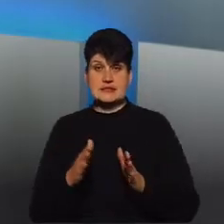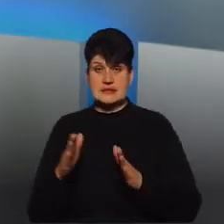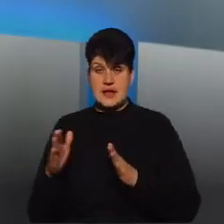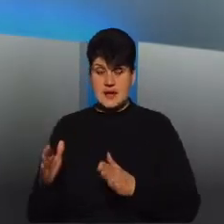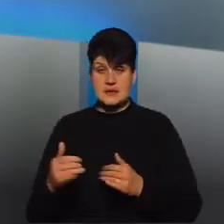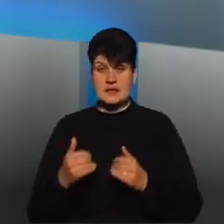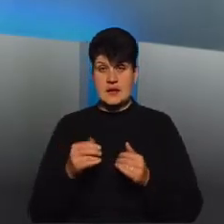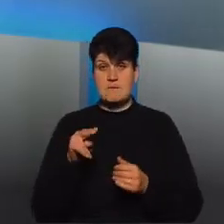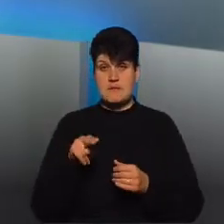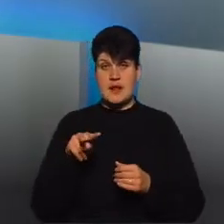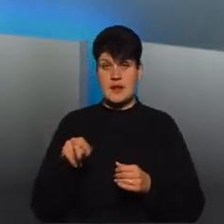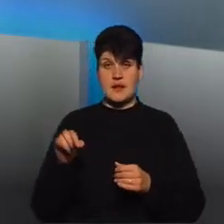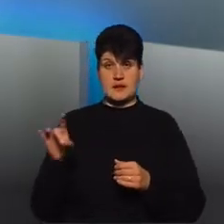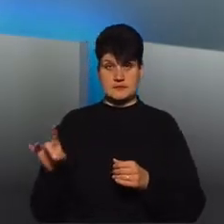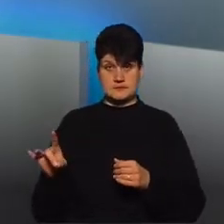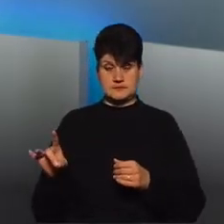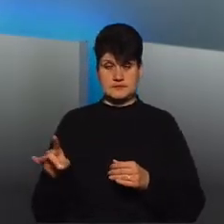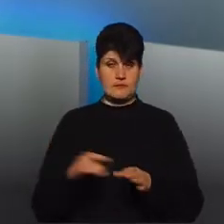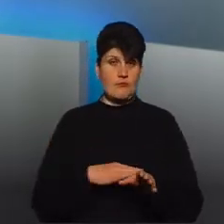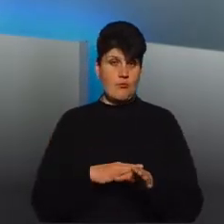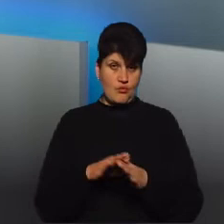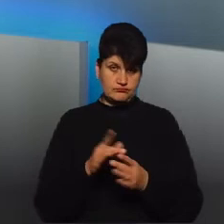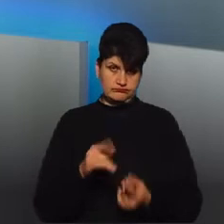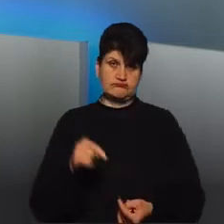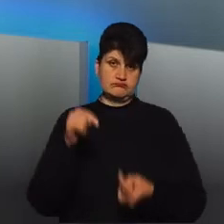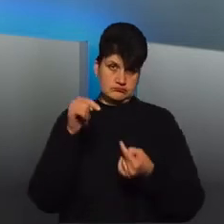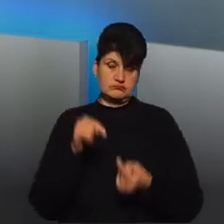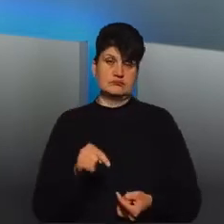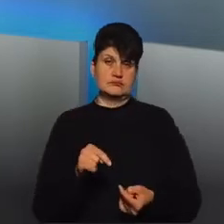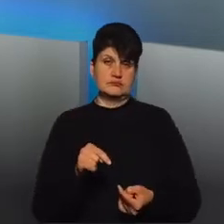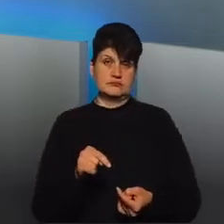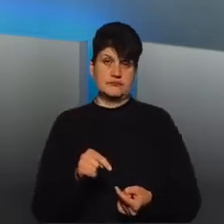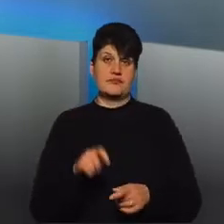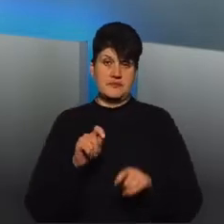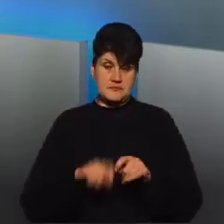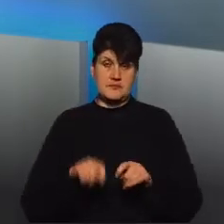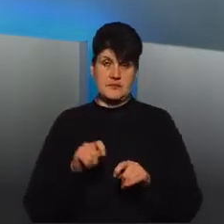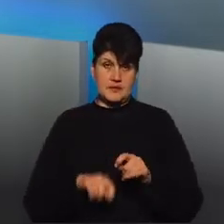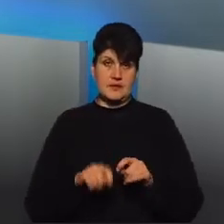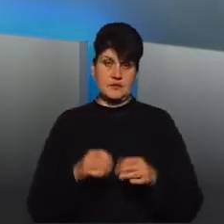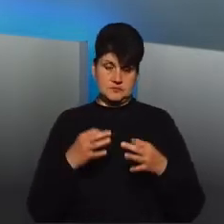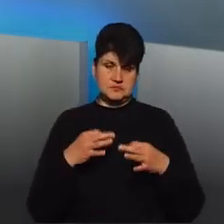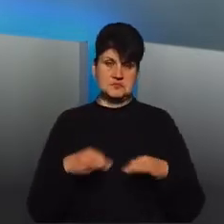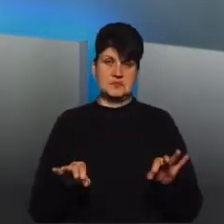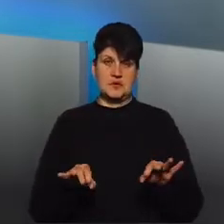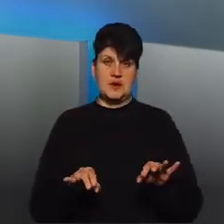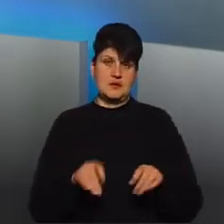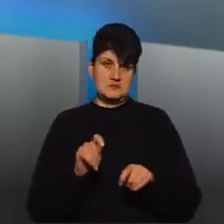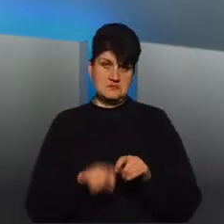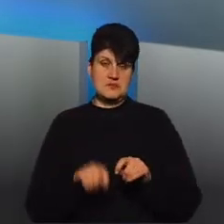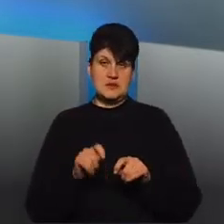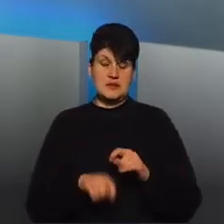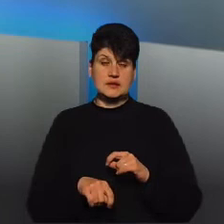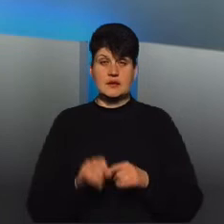полімеразно-ланцюгової реакції абсолютно адекватні і діагностують, дозволяють лабораторними методами